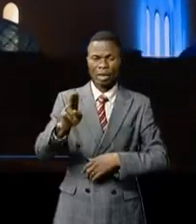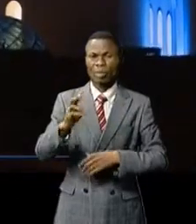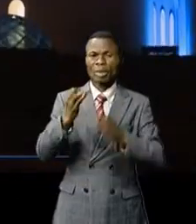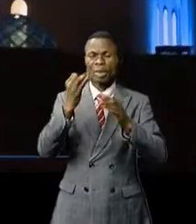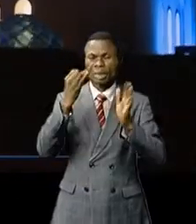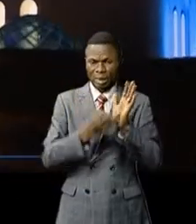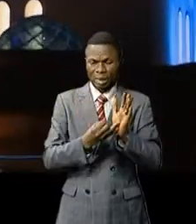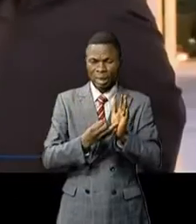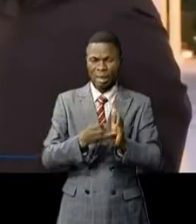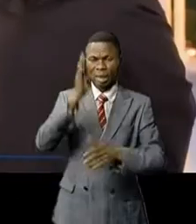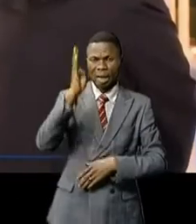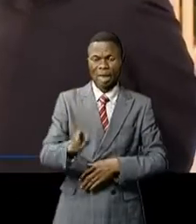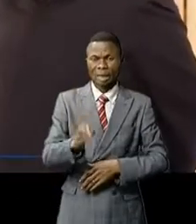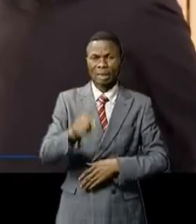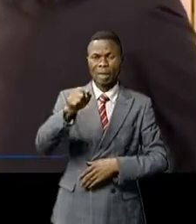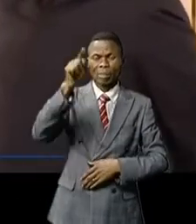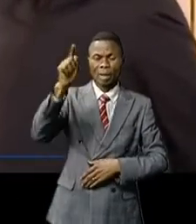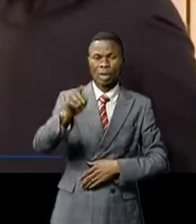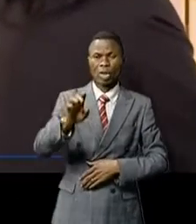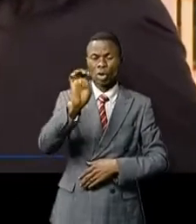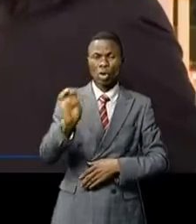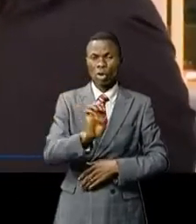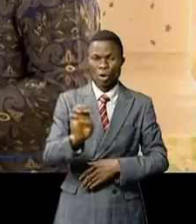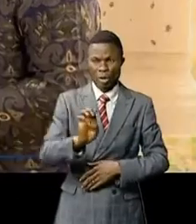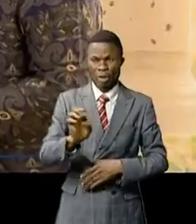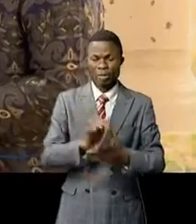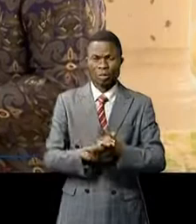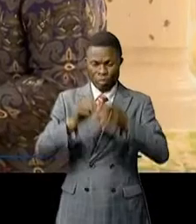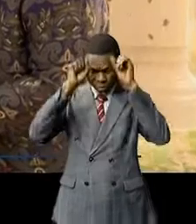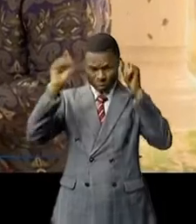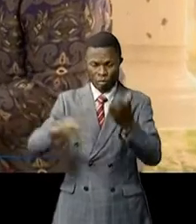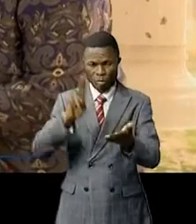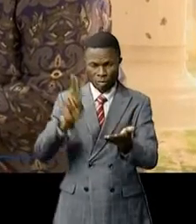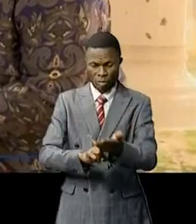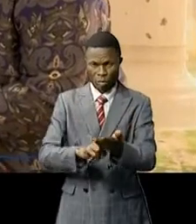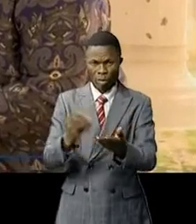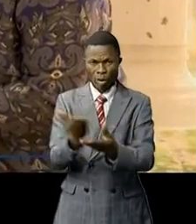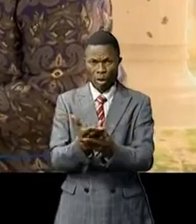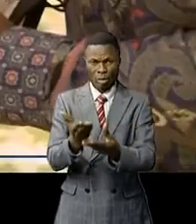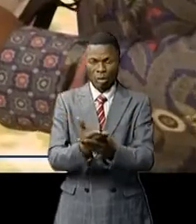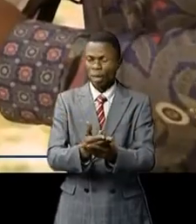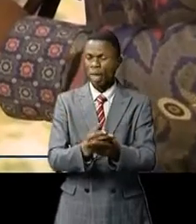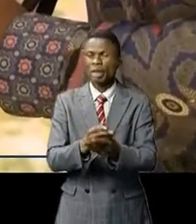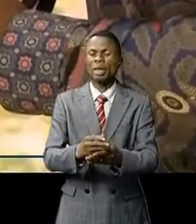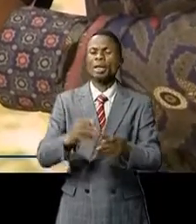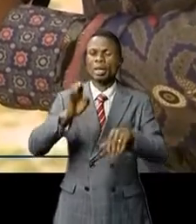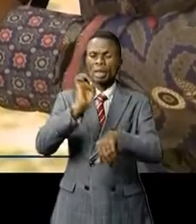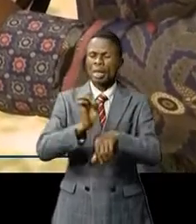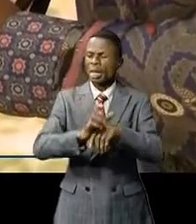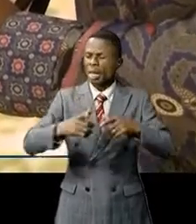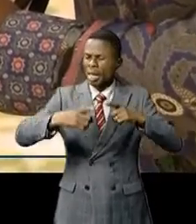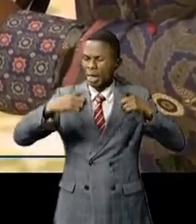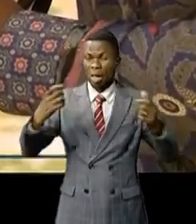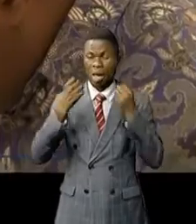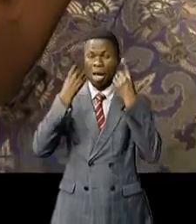d'euros. À la fin de sa visite, le chef de l'État s'est livré à la signature du livre d'or de la grande mosquée. Il s'est dit